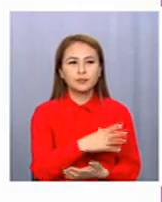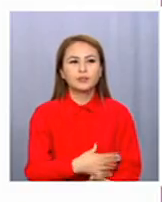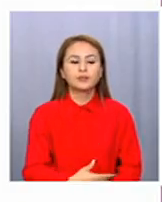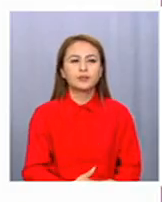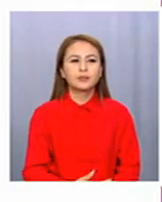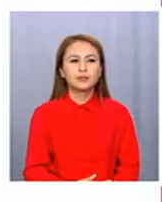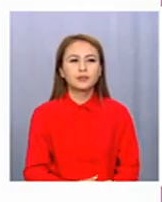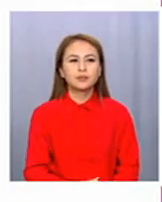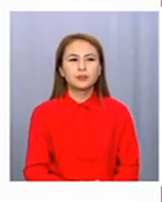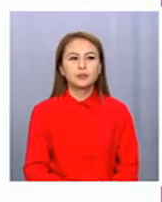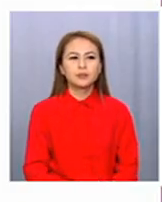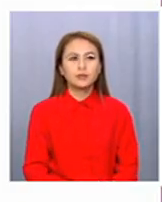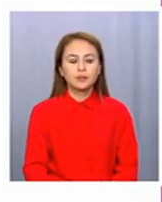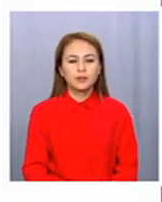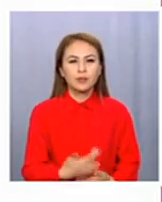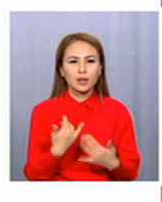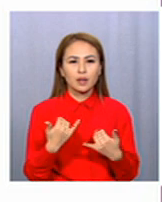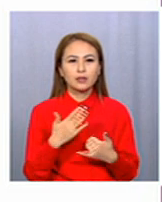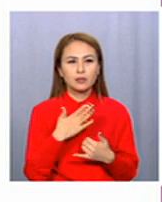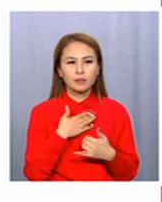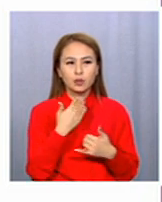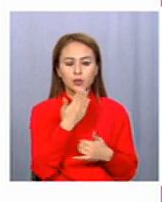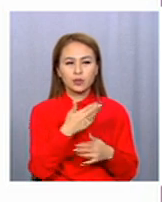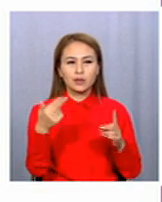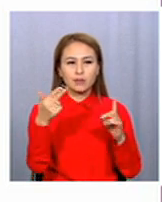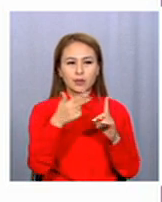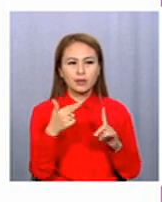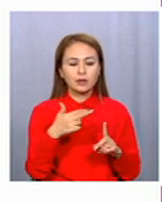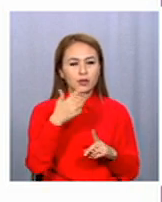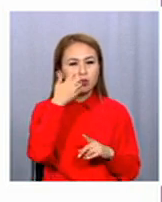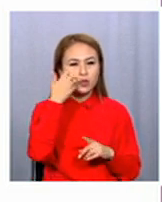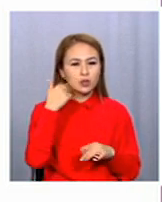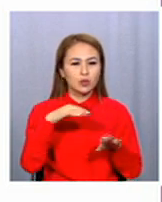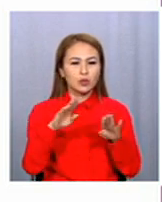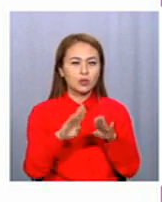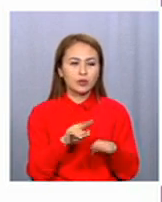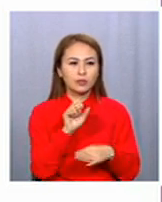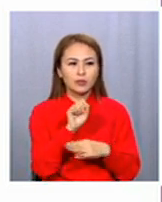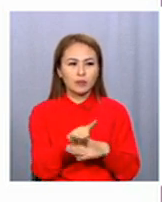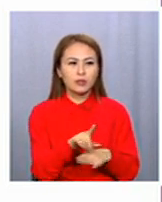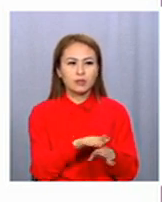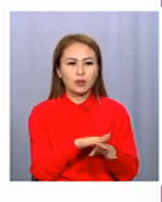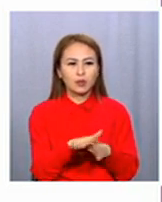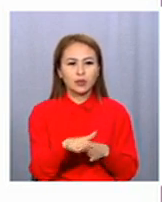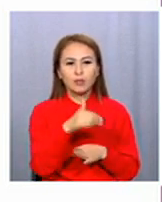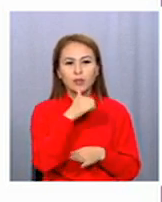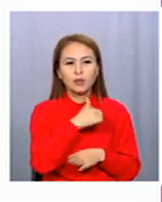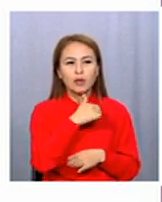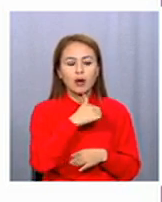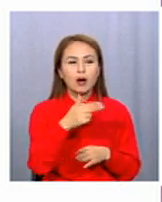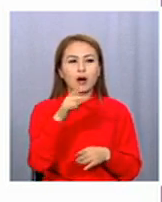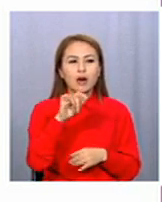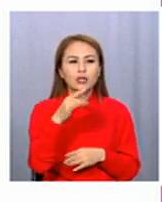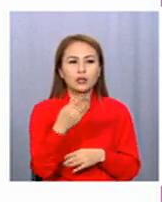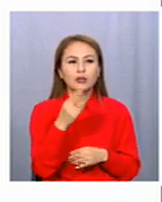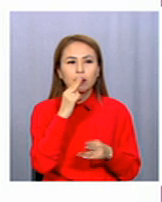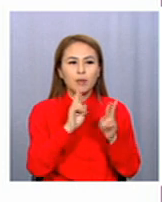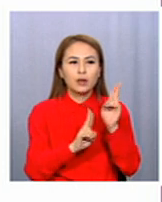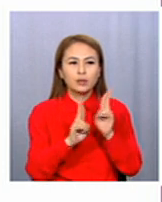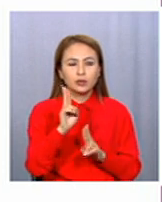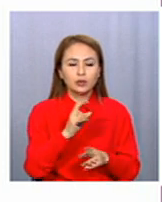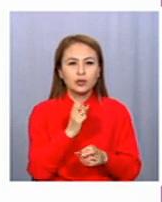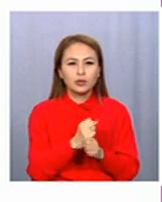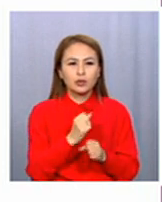Ал енді, балалар, қазір біз осы мәтінге сүйене отырып, тапсырма орындап көрейік. ғарыштағы тамақтану ережесін